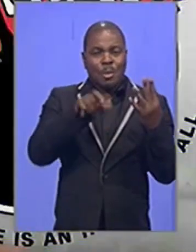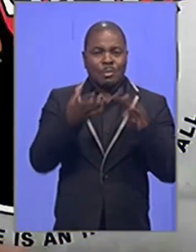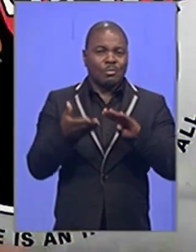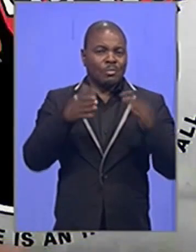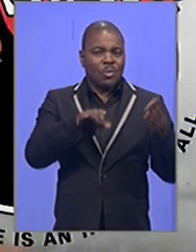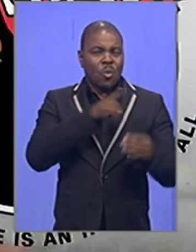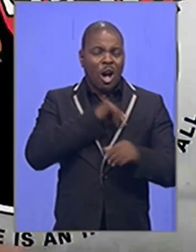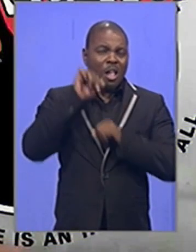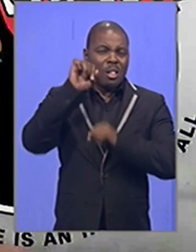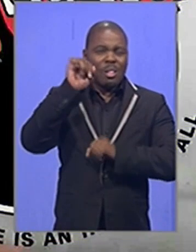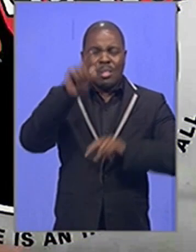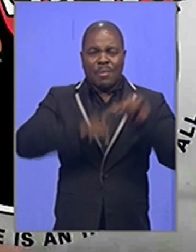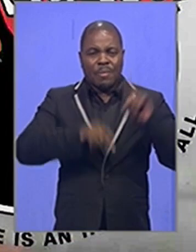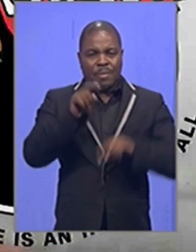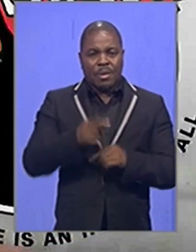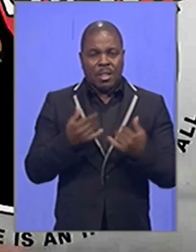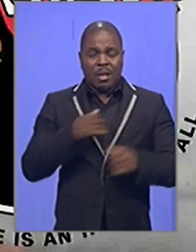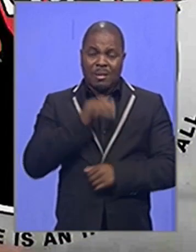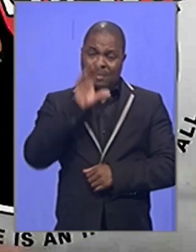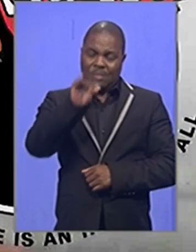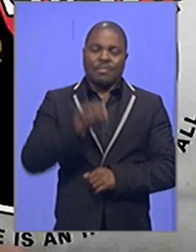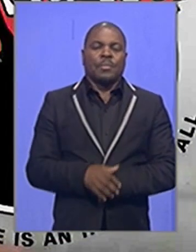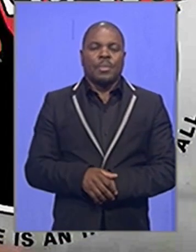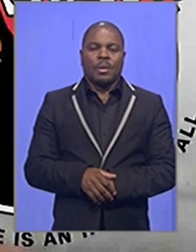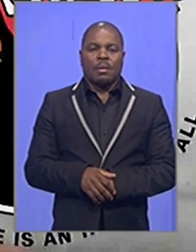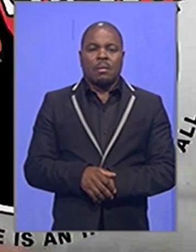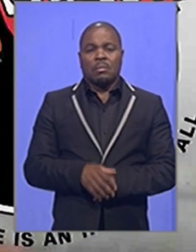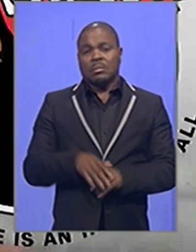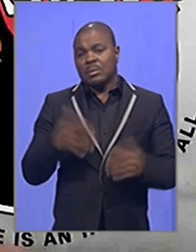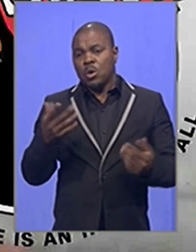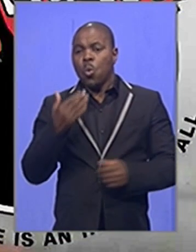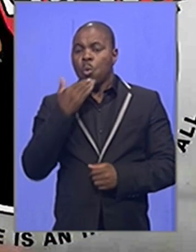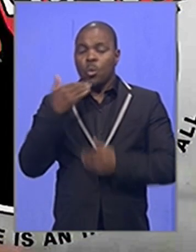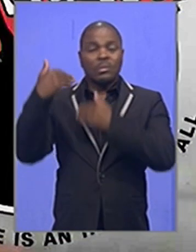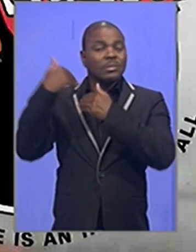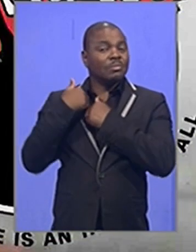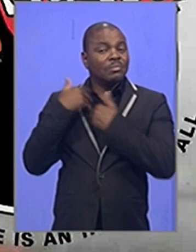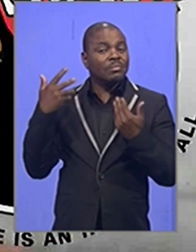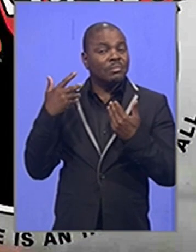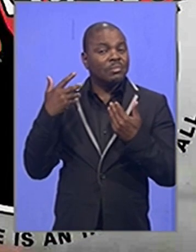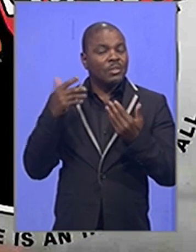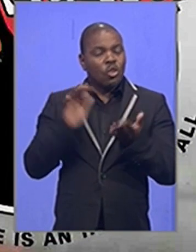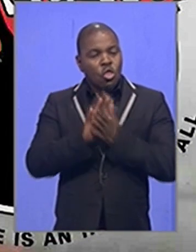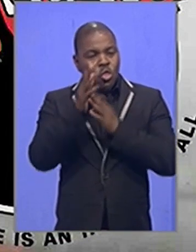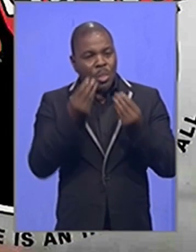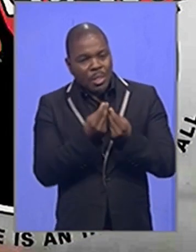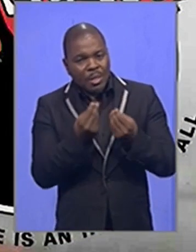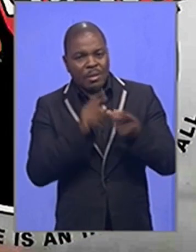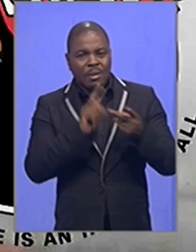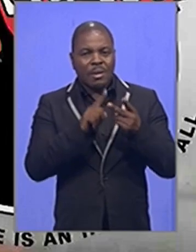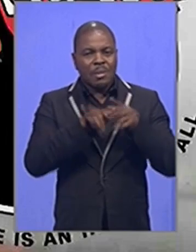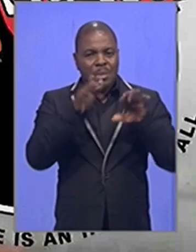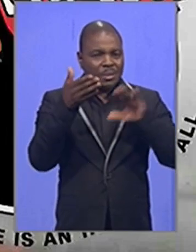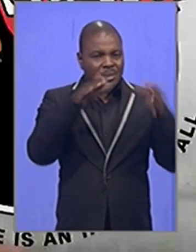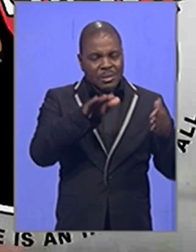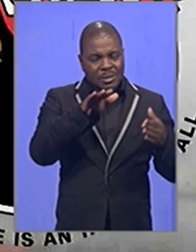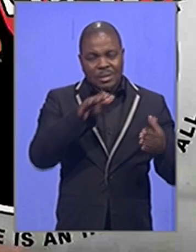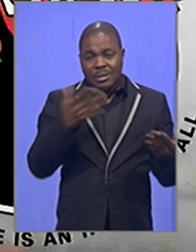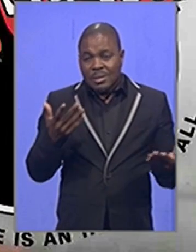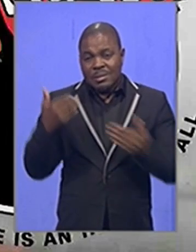tletse merusu. Potso ke hore maemong ana ke mang ya lokelang ho jariswa molato ka tshenyo ya thepa le ho hlokahala ha bakudi,